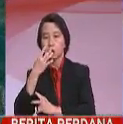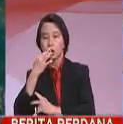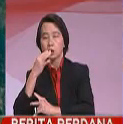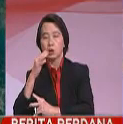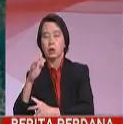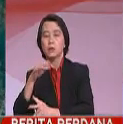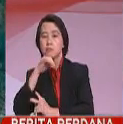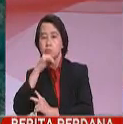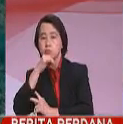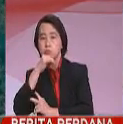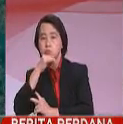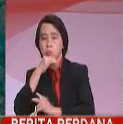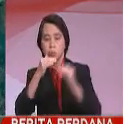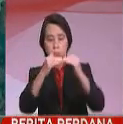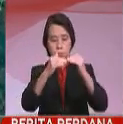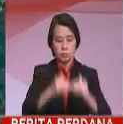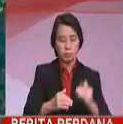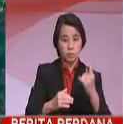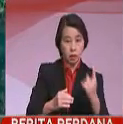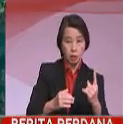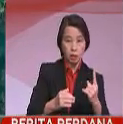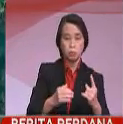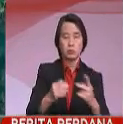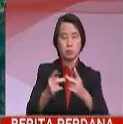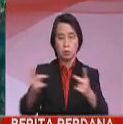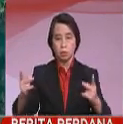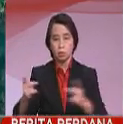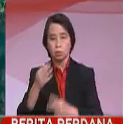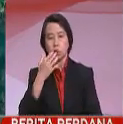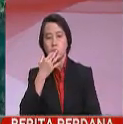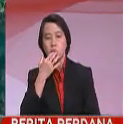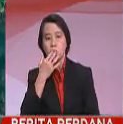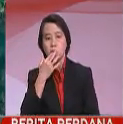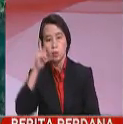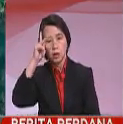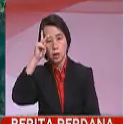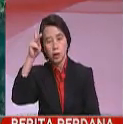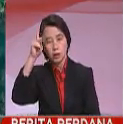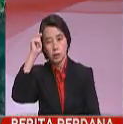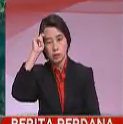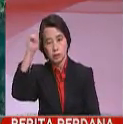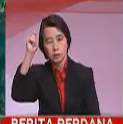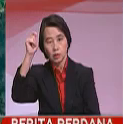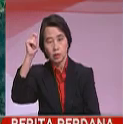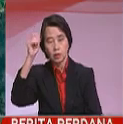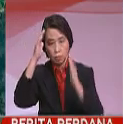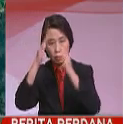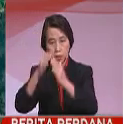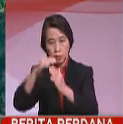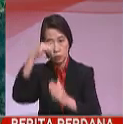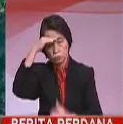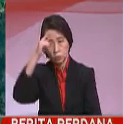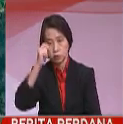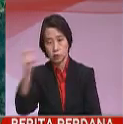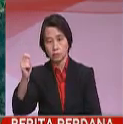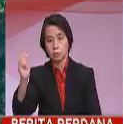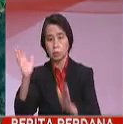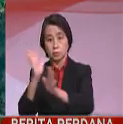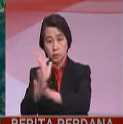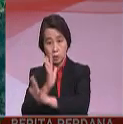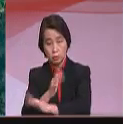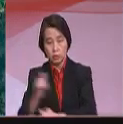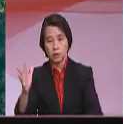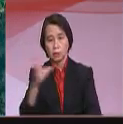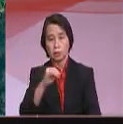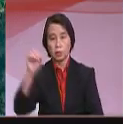North, dan amaran kategori pertama juga melibatkan kawasan Perak di negeri Kelantan, Terengganu, Pahang, Johor Timur, di negeri Sarawak serta